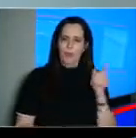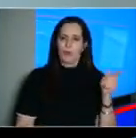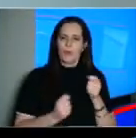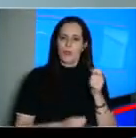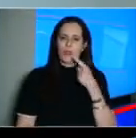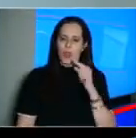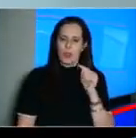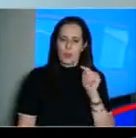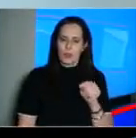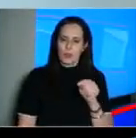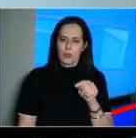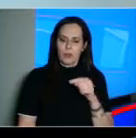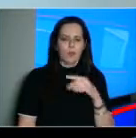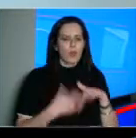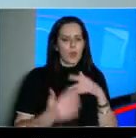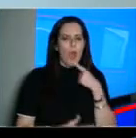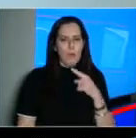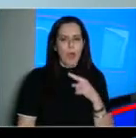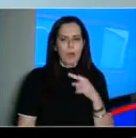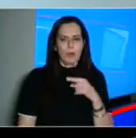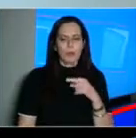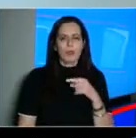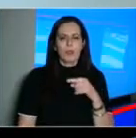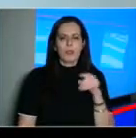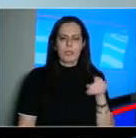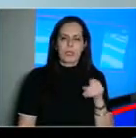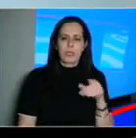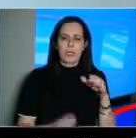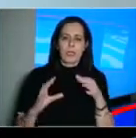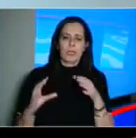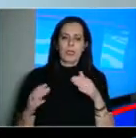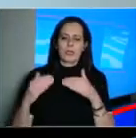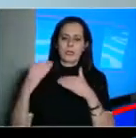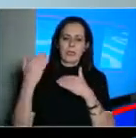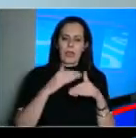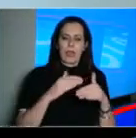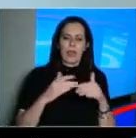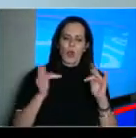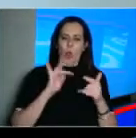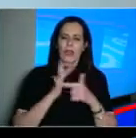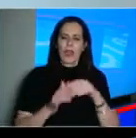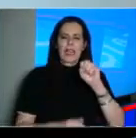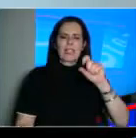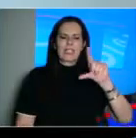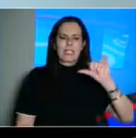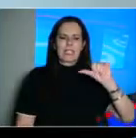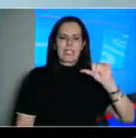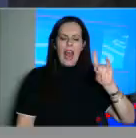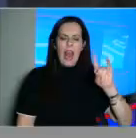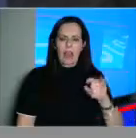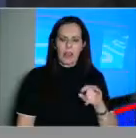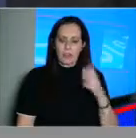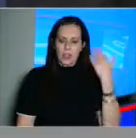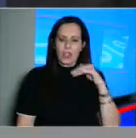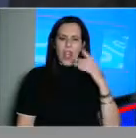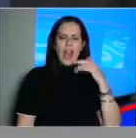ברנשטיין אומר שבשלב מסוים הוא אמר שהם, זה מין סדרת קונטרה כזה לסלח, נכון? של דרי. אולי